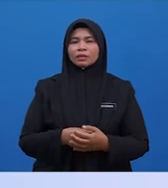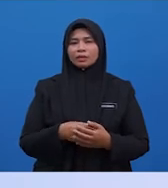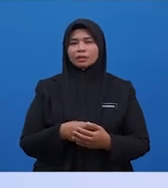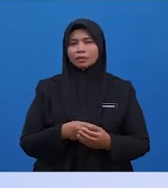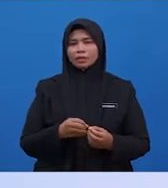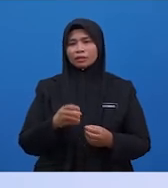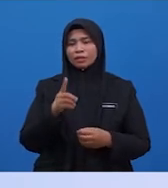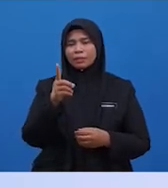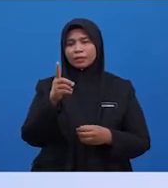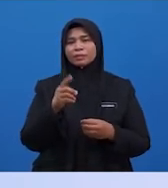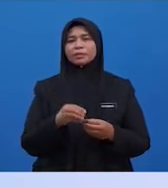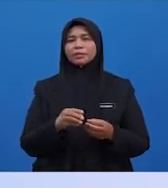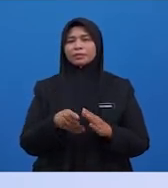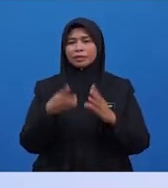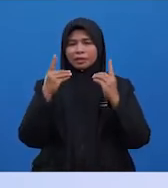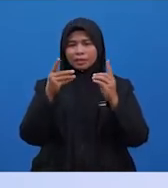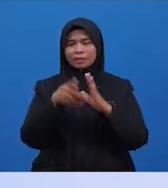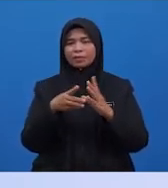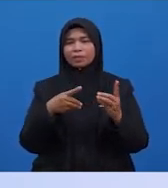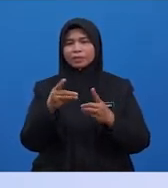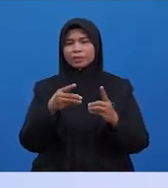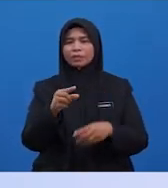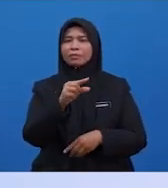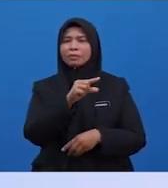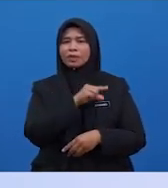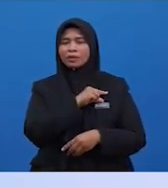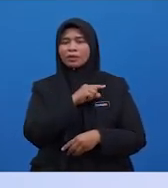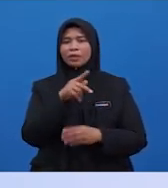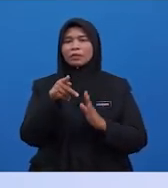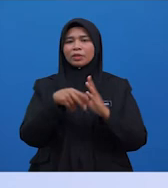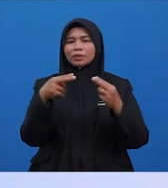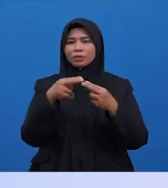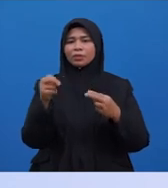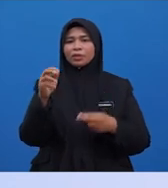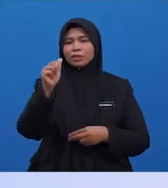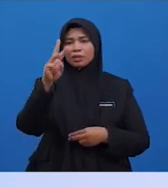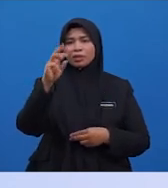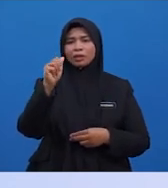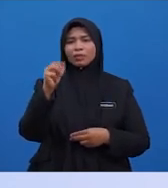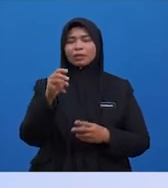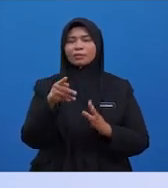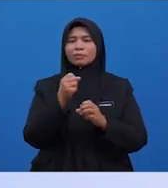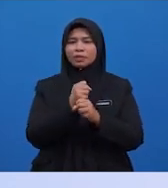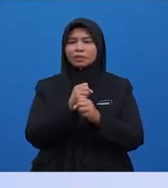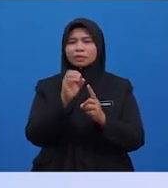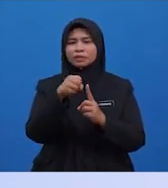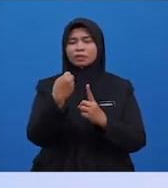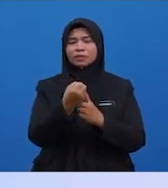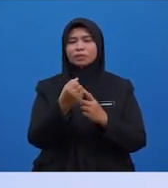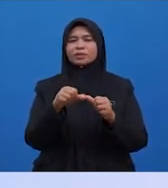jurulatih, pendidik, pendisiplin, pegawai perhubungan awam, pekerja sosial,